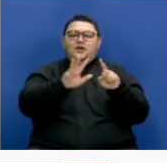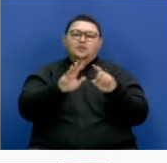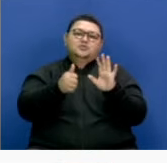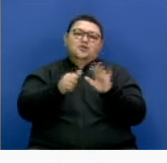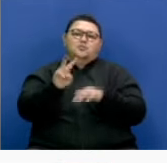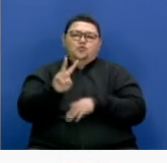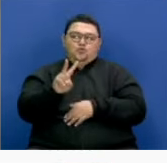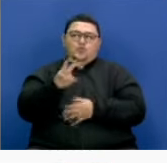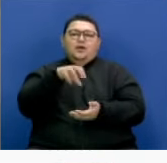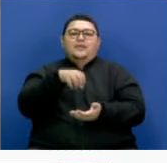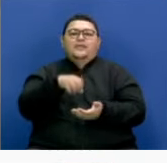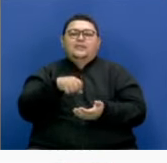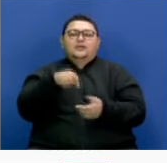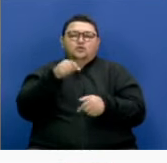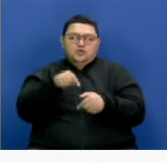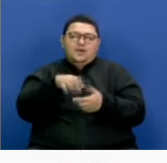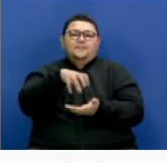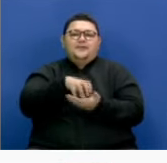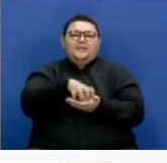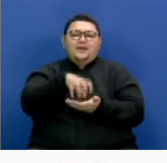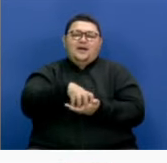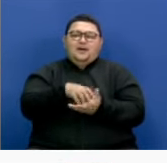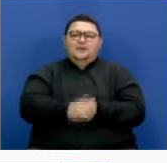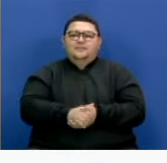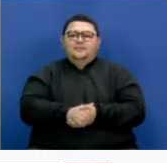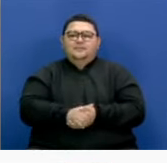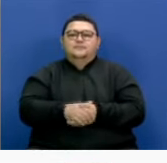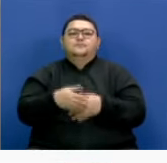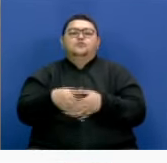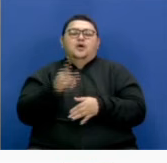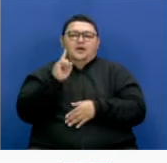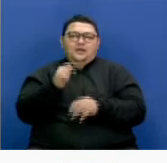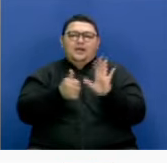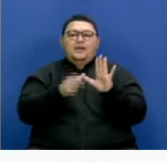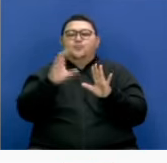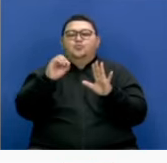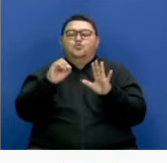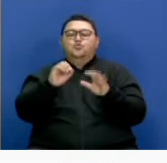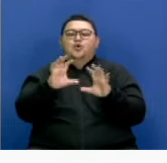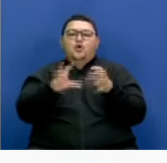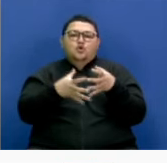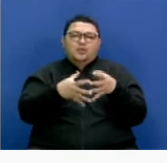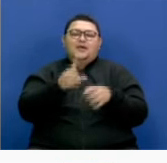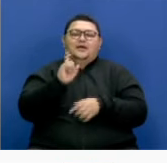di Mekah. Organisasi ini memiliki 60 anggota dari 22 negara Muslim.